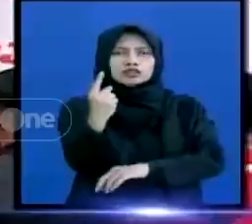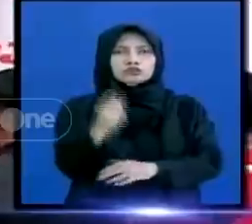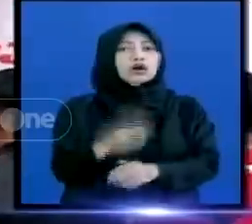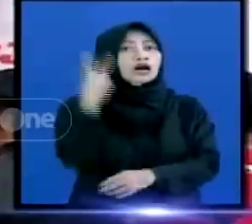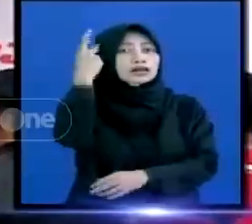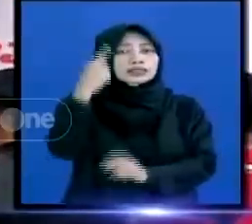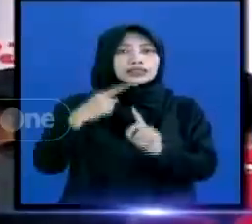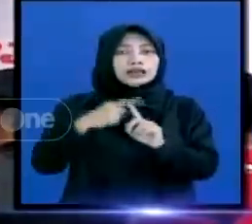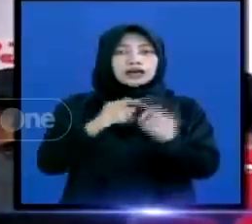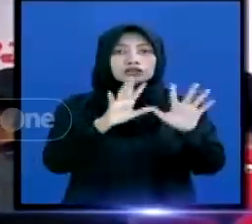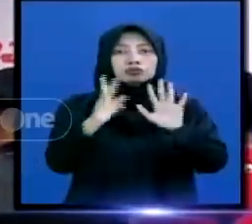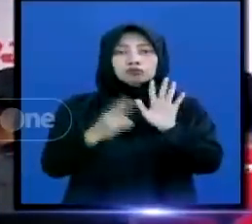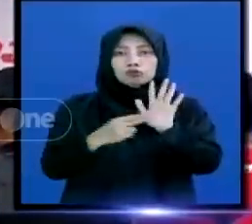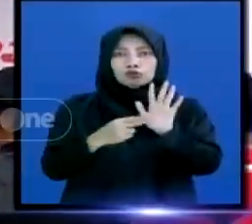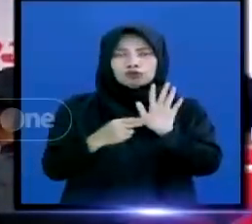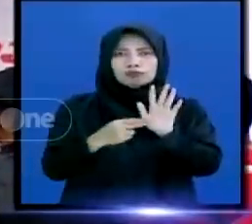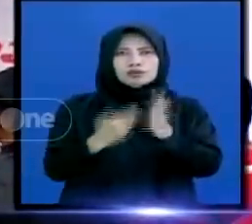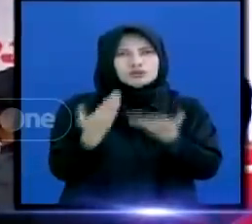ini, ia bisa menjadi juara.